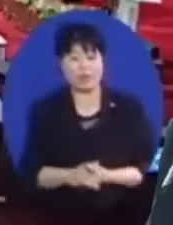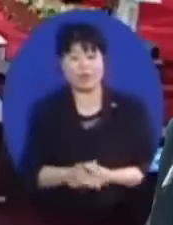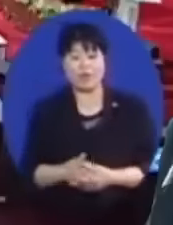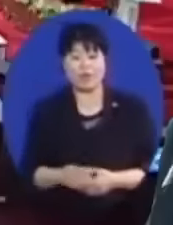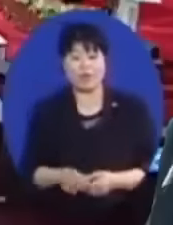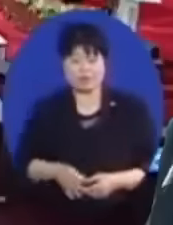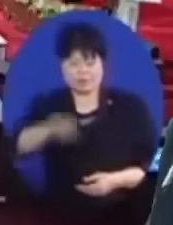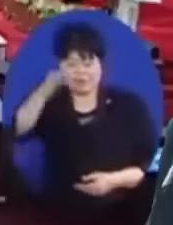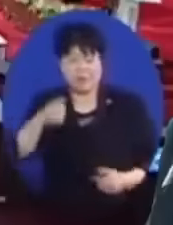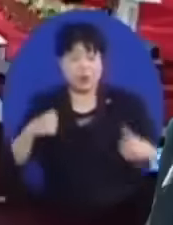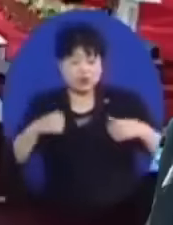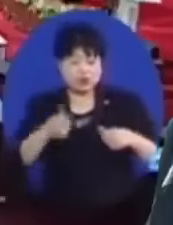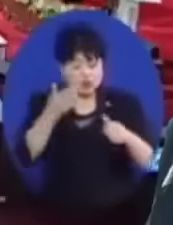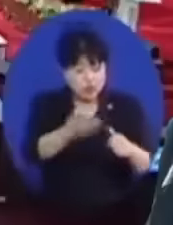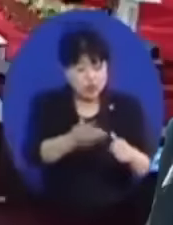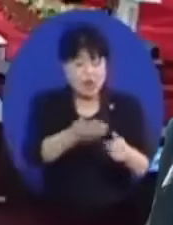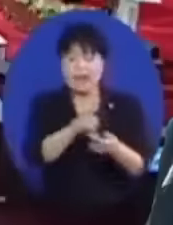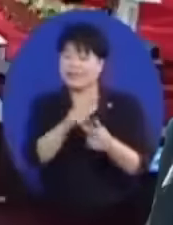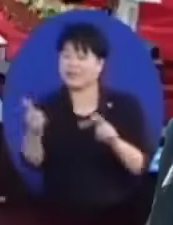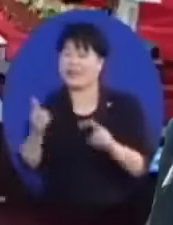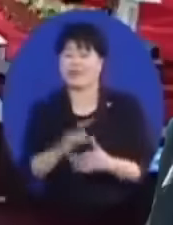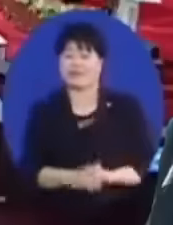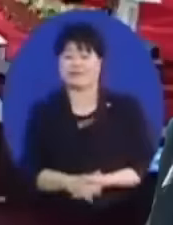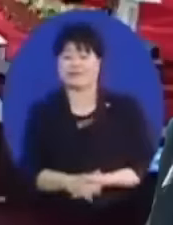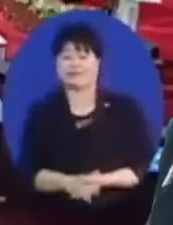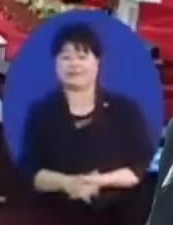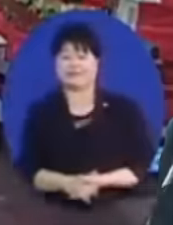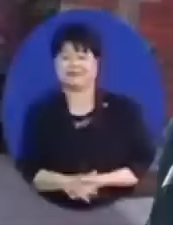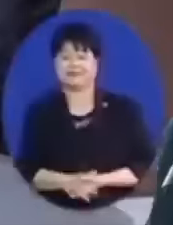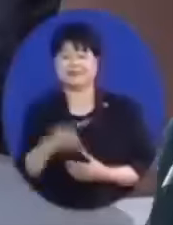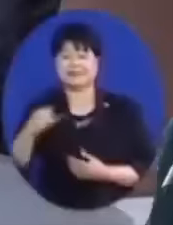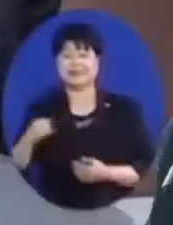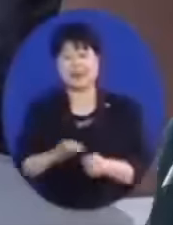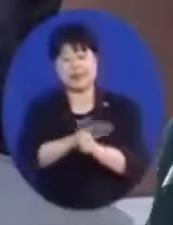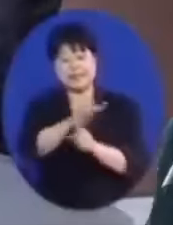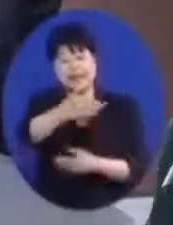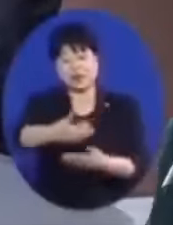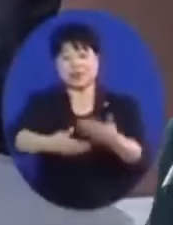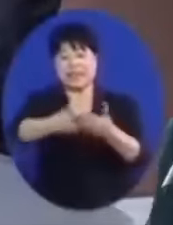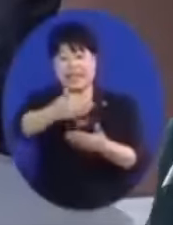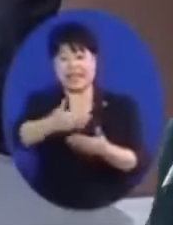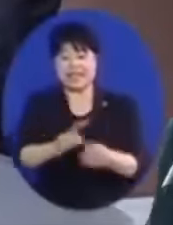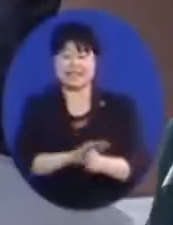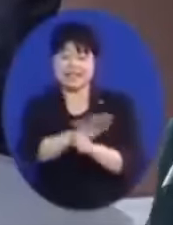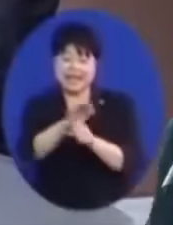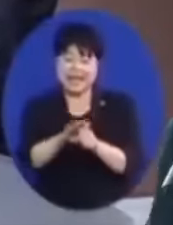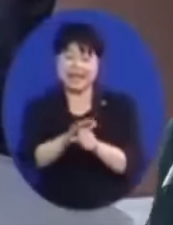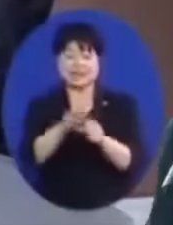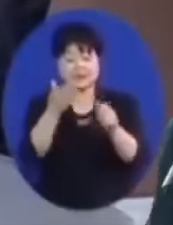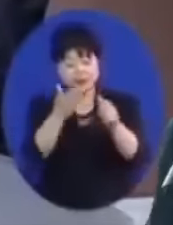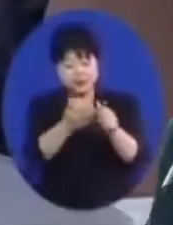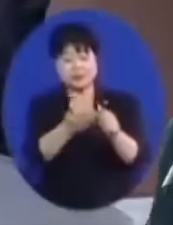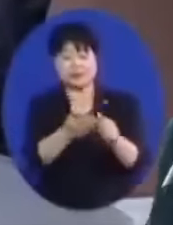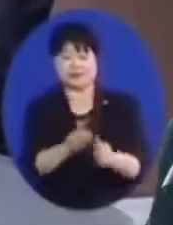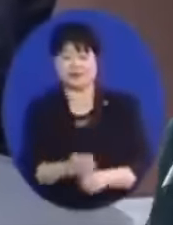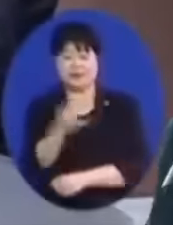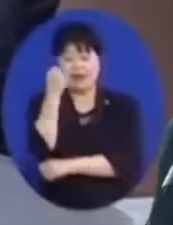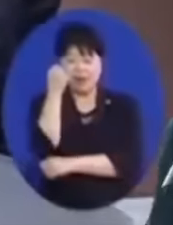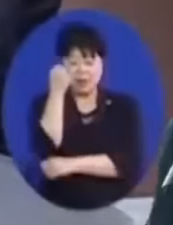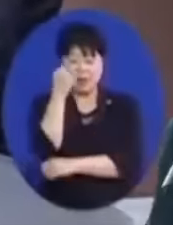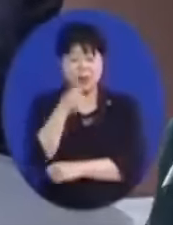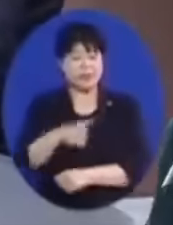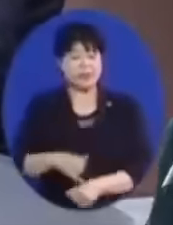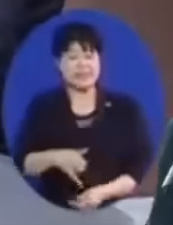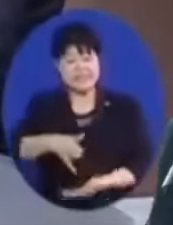잘 입혀준다고 자식 잘 기르는 것이 아닙니다. 자식과의 사랑이 있어야 사랑이 기본적인